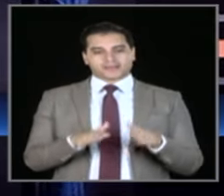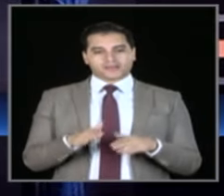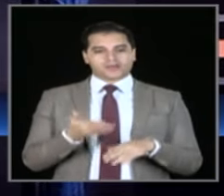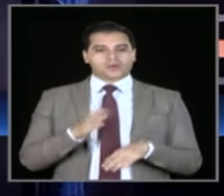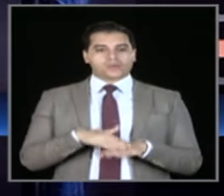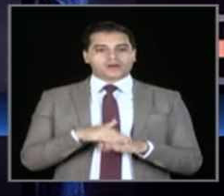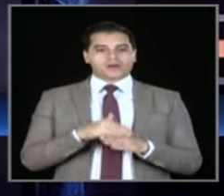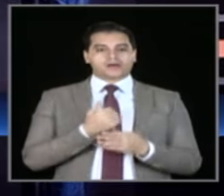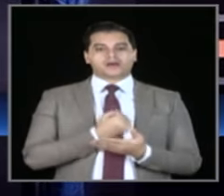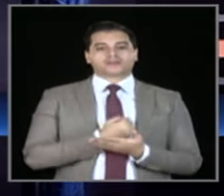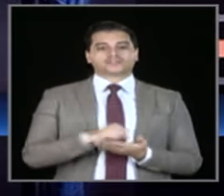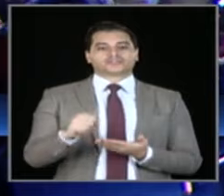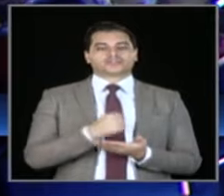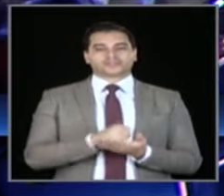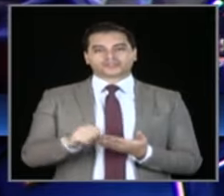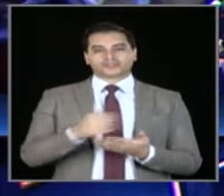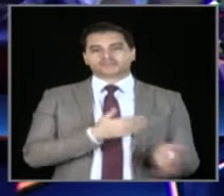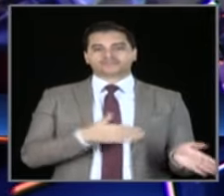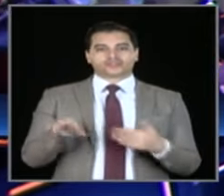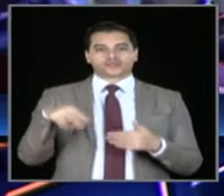ونزح 500,000 شخص.